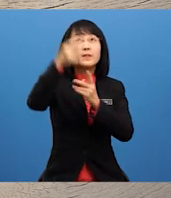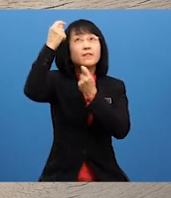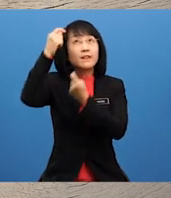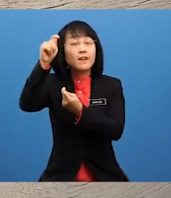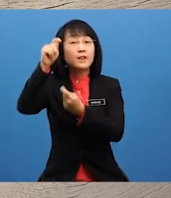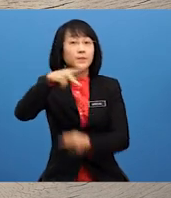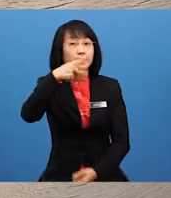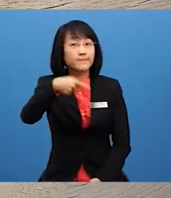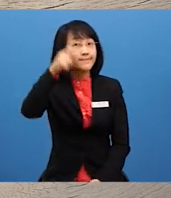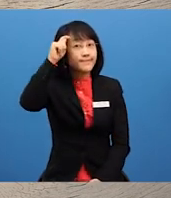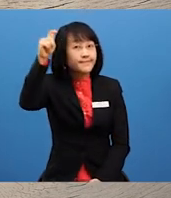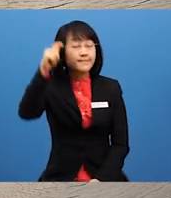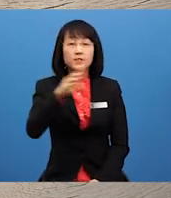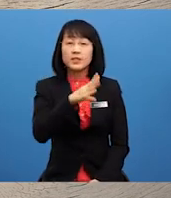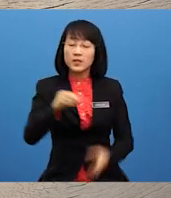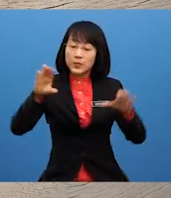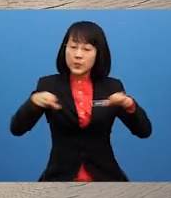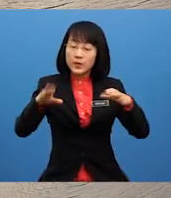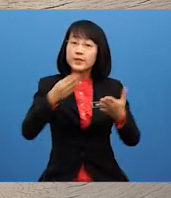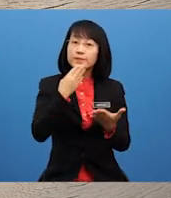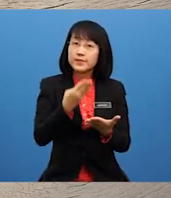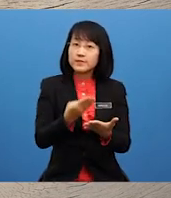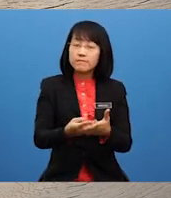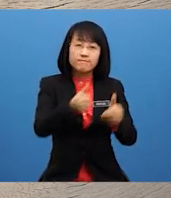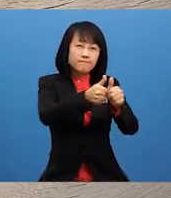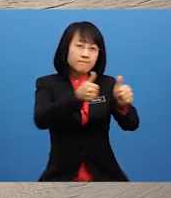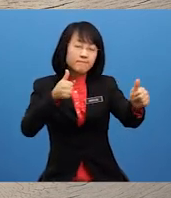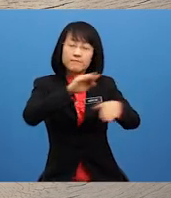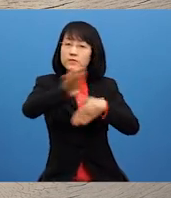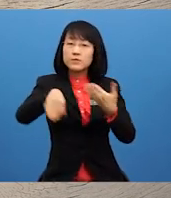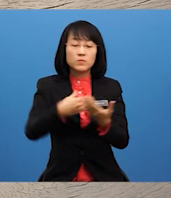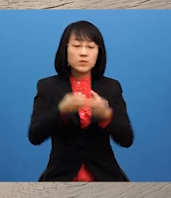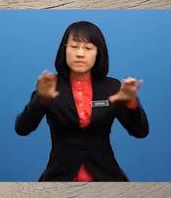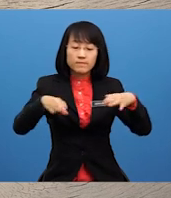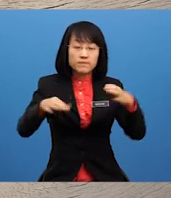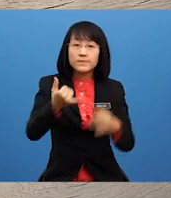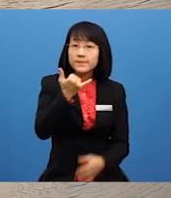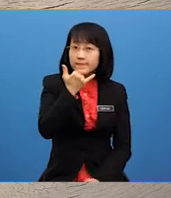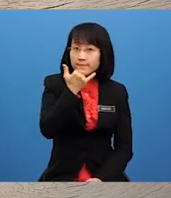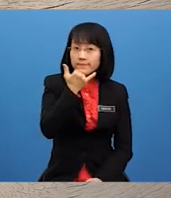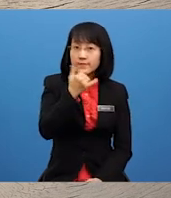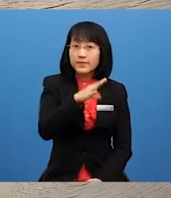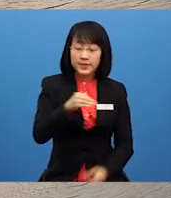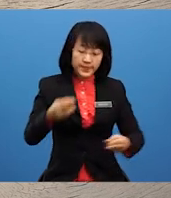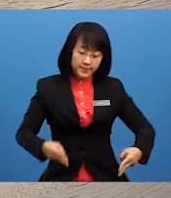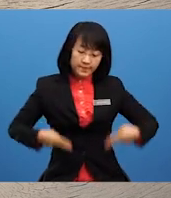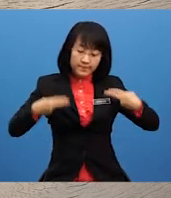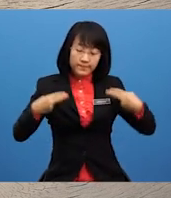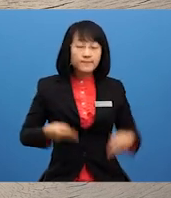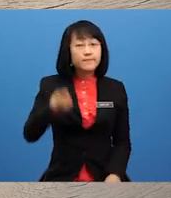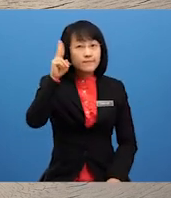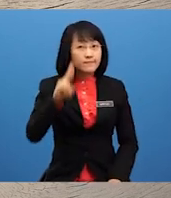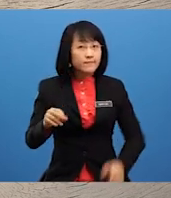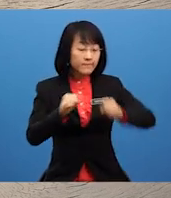kepada perintah Tuhan dan melakukan kebaikan, menjauhkan segala perbuatan mungkar. Kehidupan beragama yang berteraskan